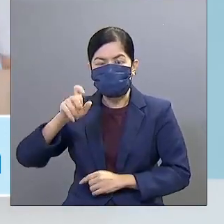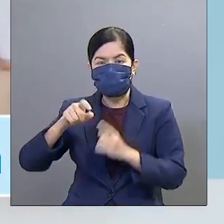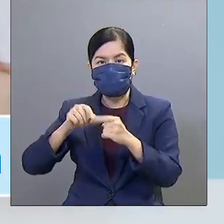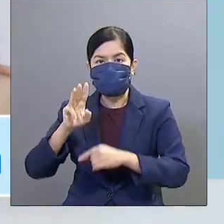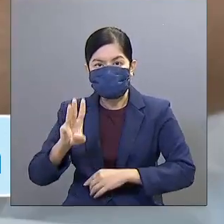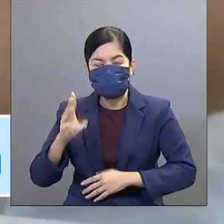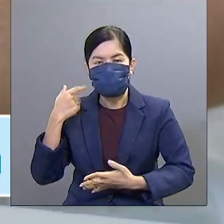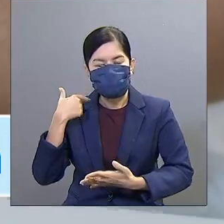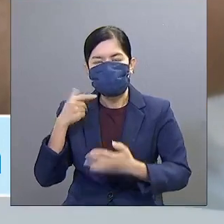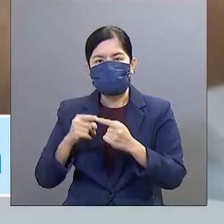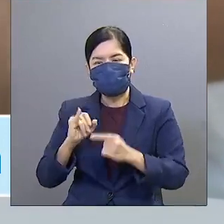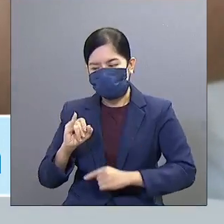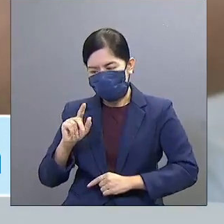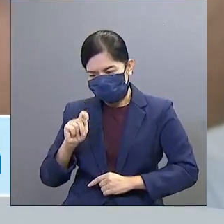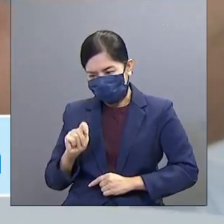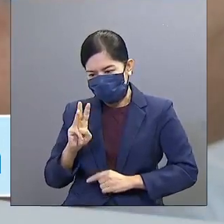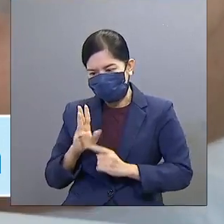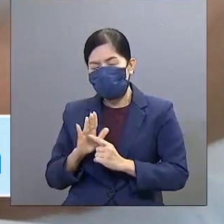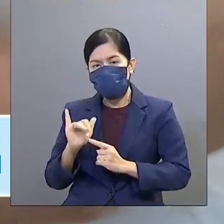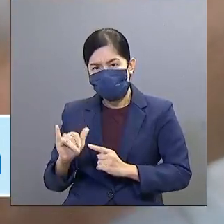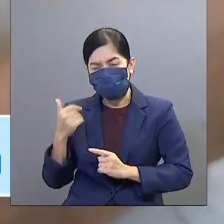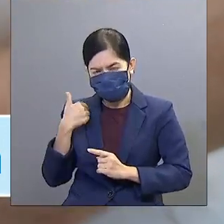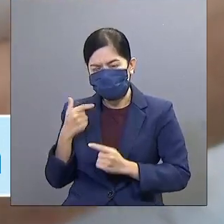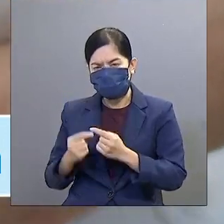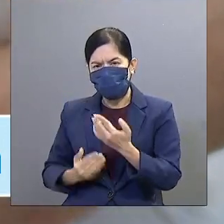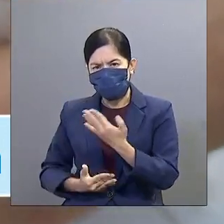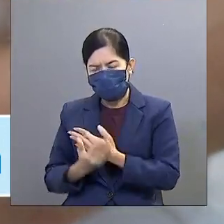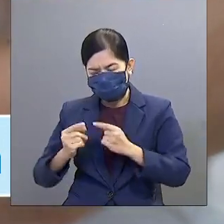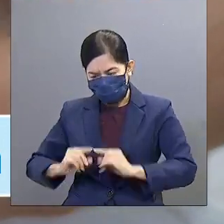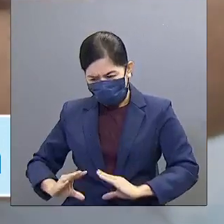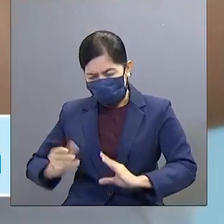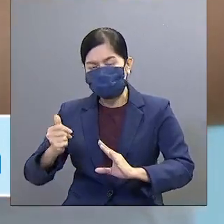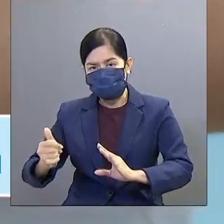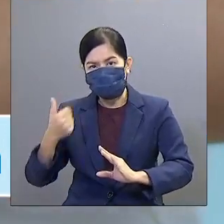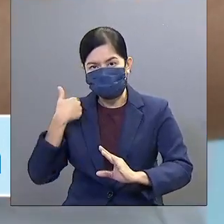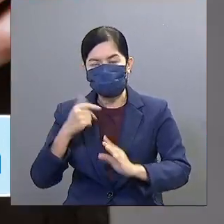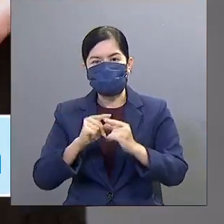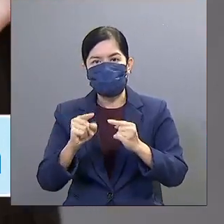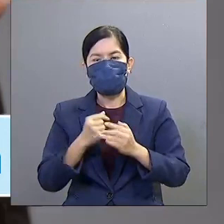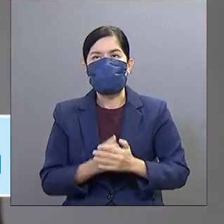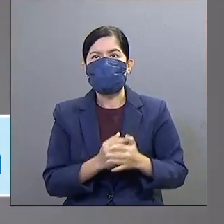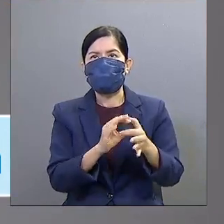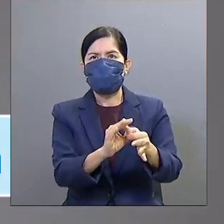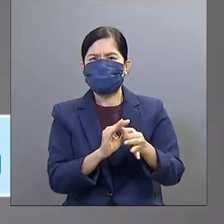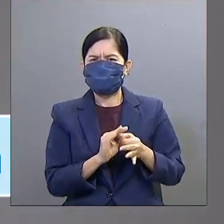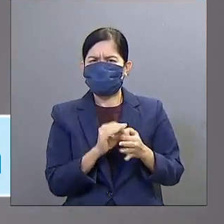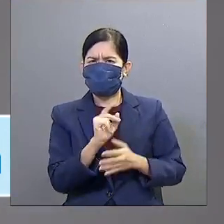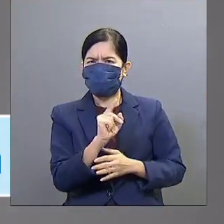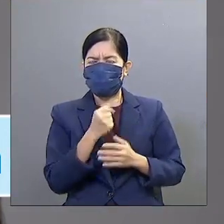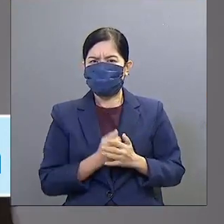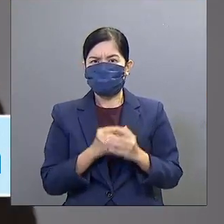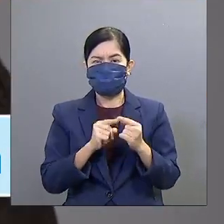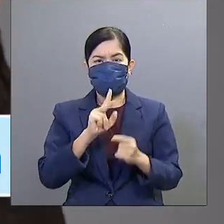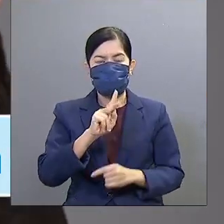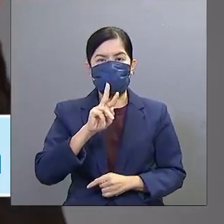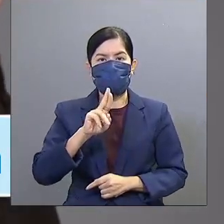ไตวายแบบเฉียบพลันซึ่งมีโอกาสหายได้ครับแต่โอกาสเกิดโรคไตวายเรื้อรังโดยตรงมิได้เกิดสามารถเกิดได้ขึ้นง่ายๆนะครับ